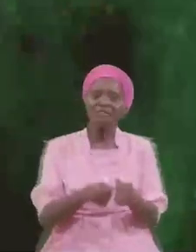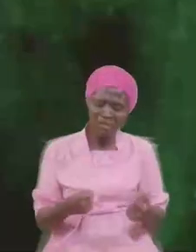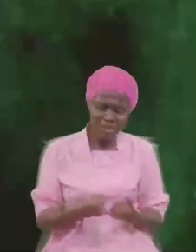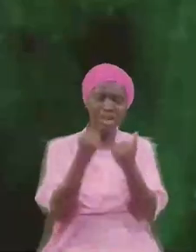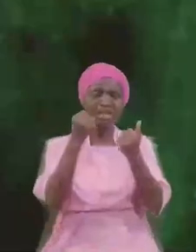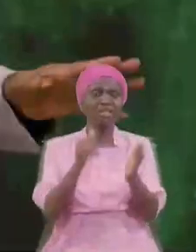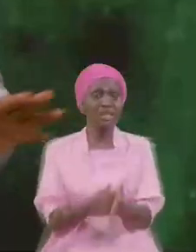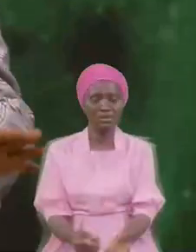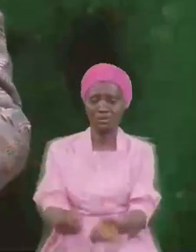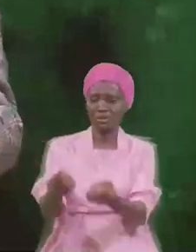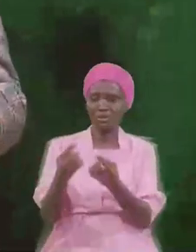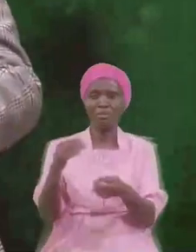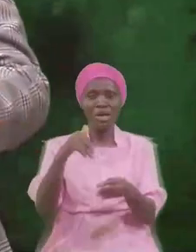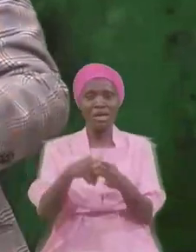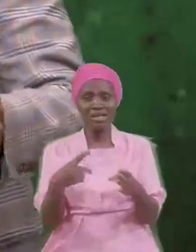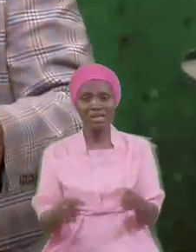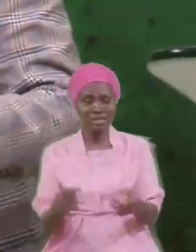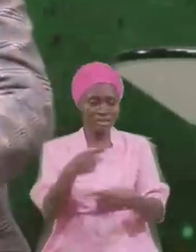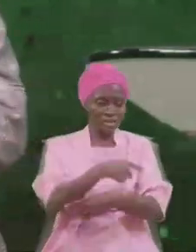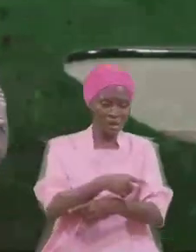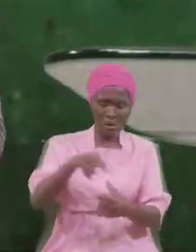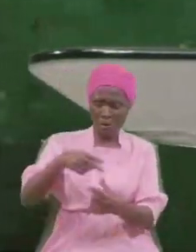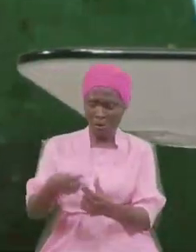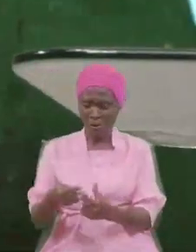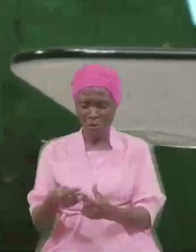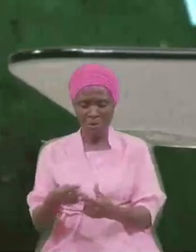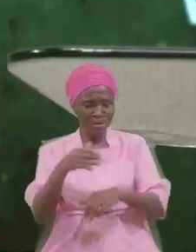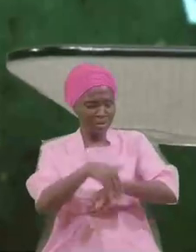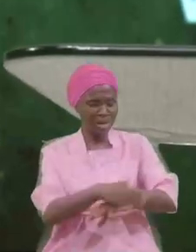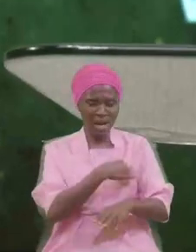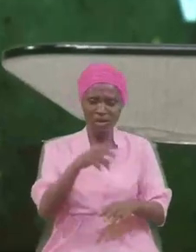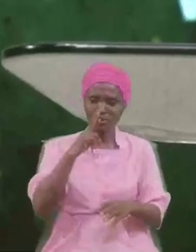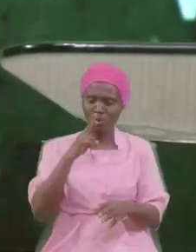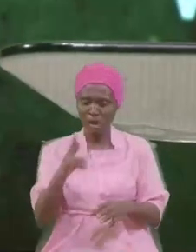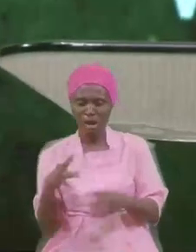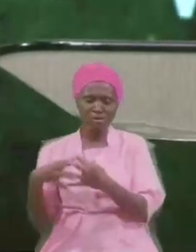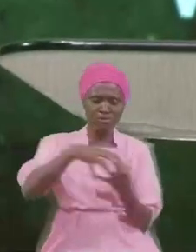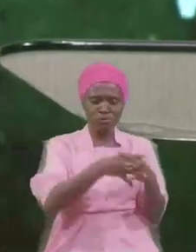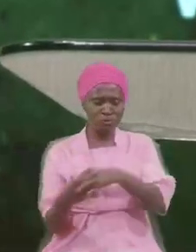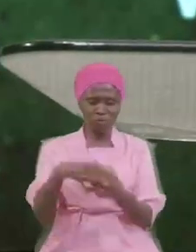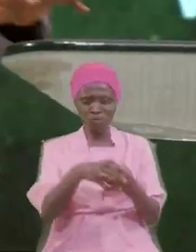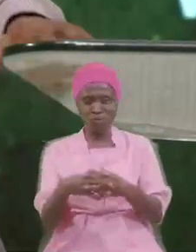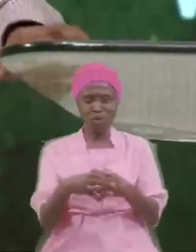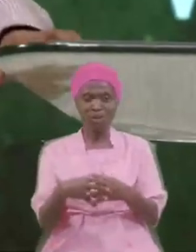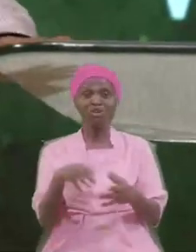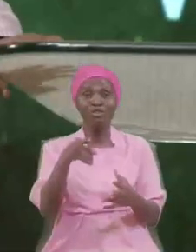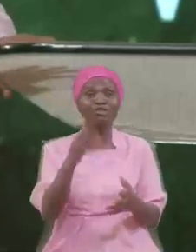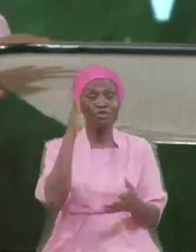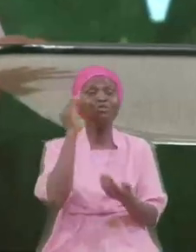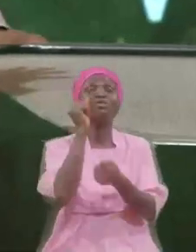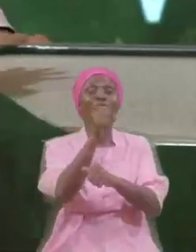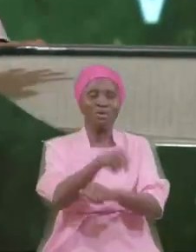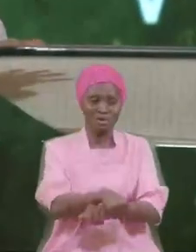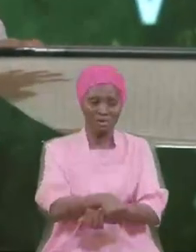défi qui vient le jour ou la nuit, vous luttez, vous allez vaincre et vous